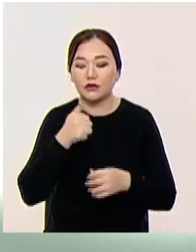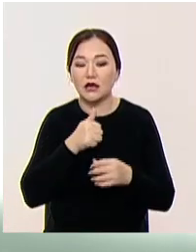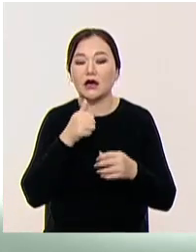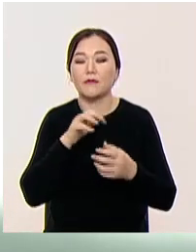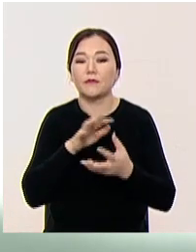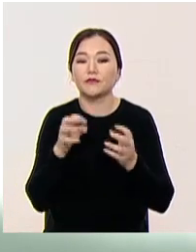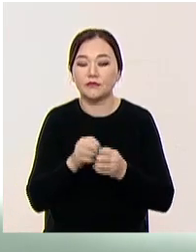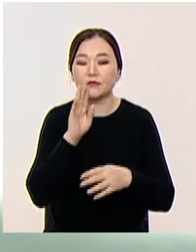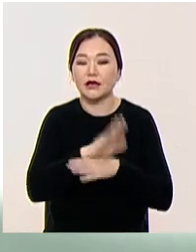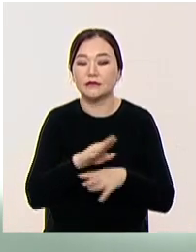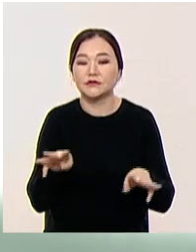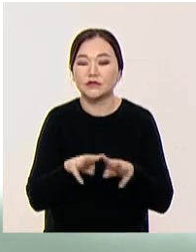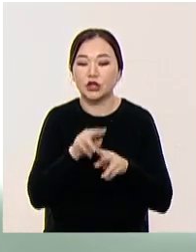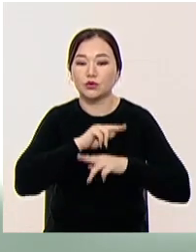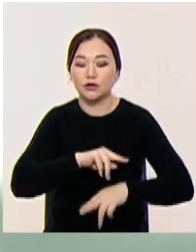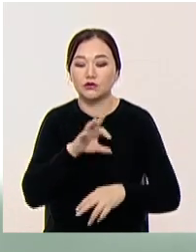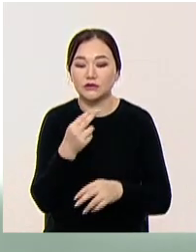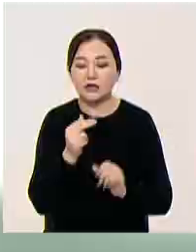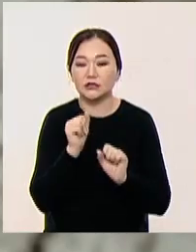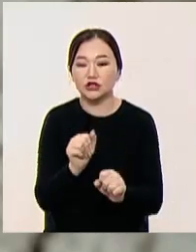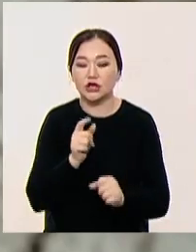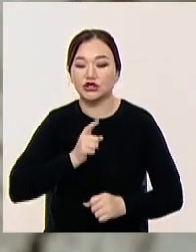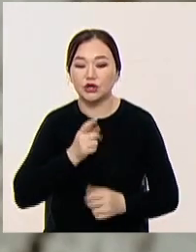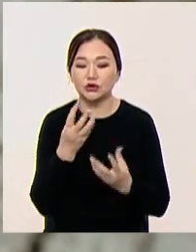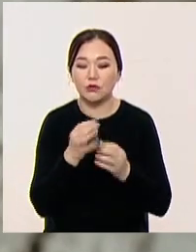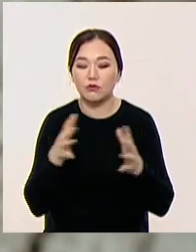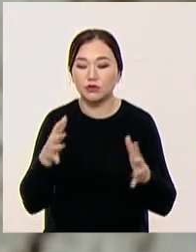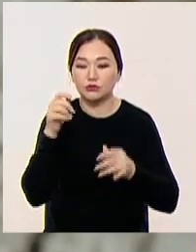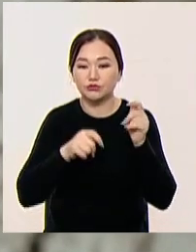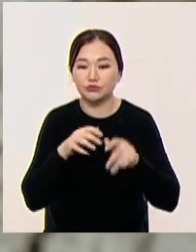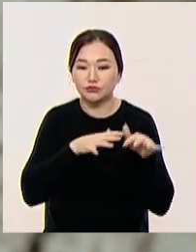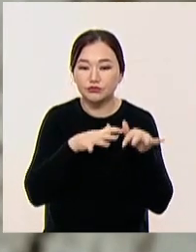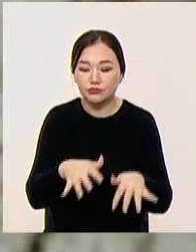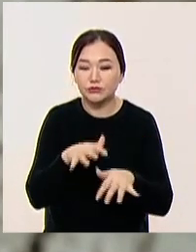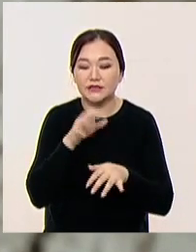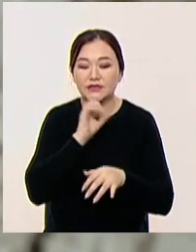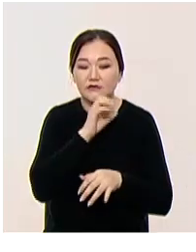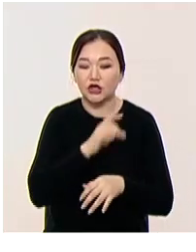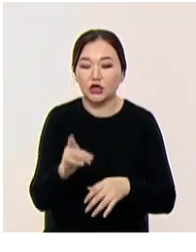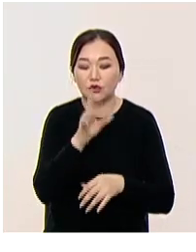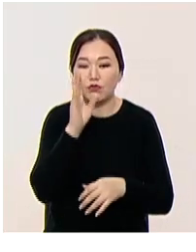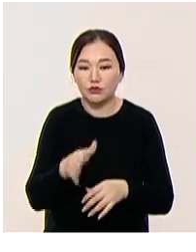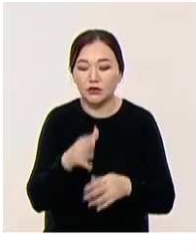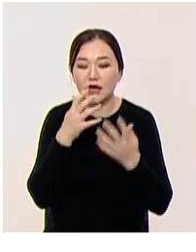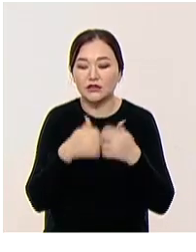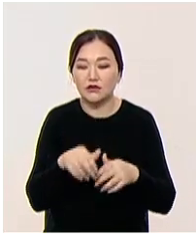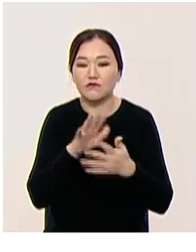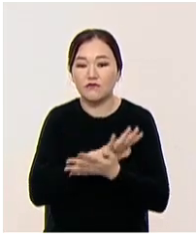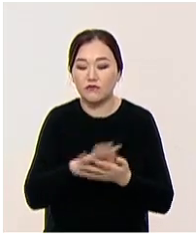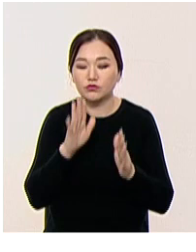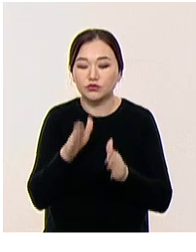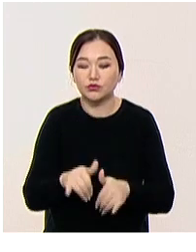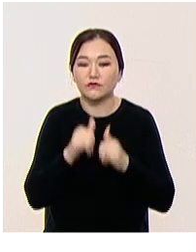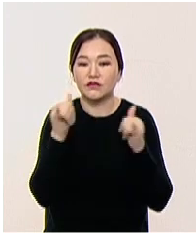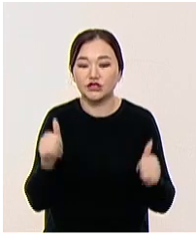из проекта приказа Министерства труда и социальной защиты, ожидается еще больше приток переселенцев в северные регионы. Ведь количество квот будет